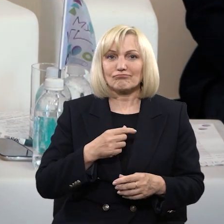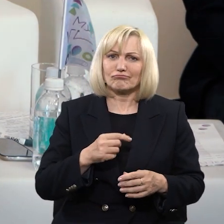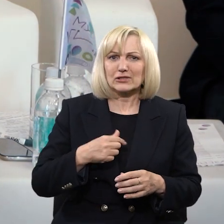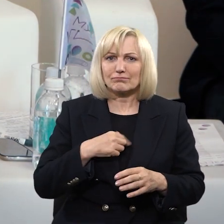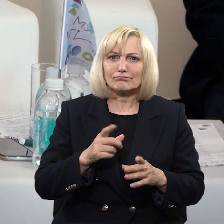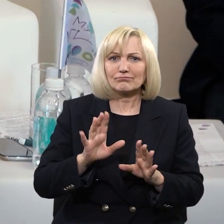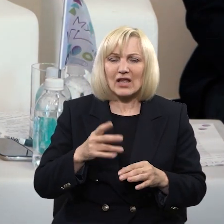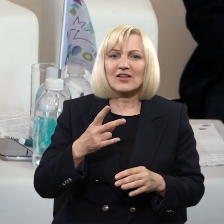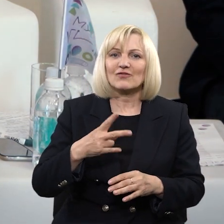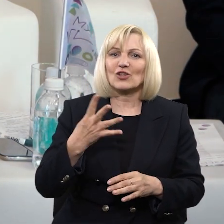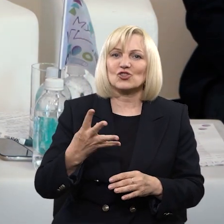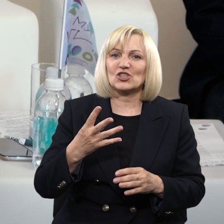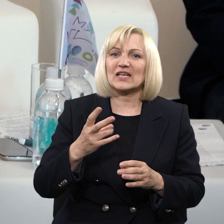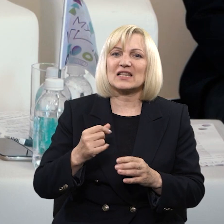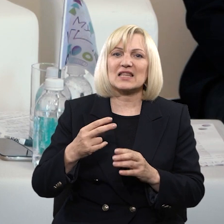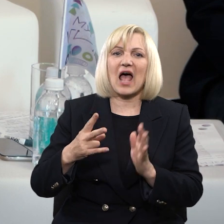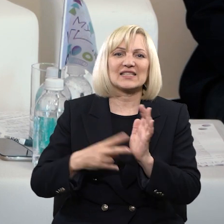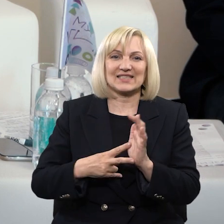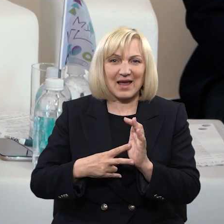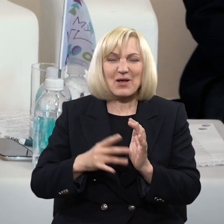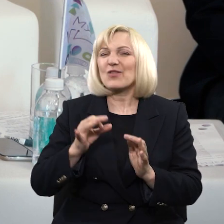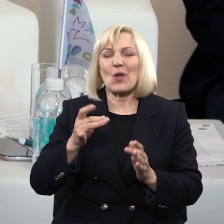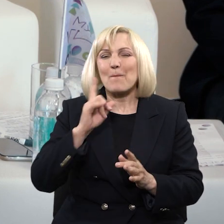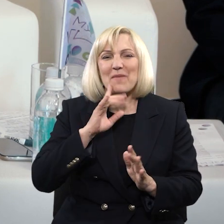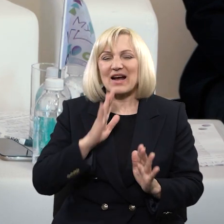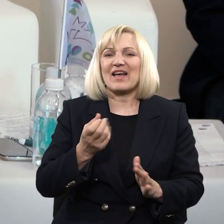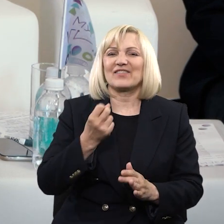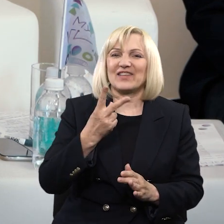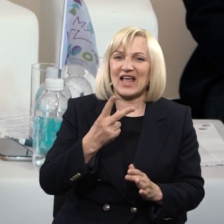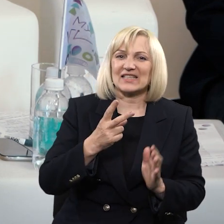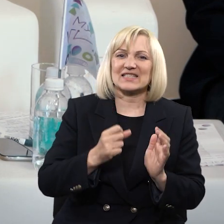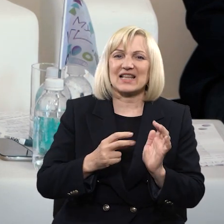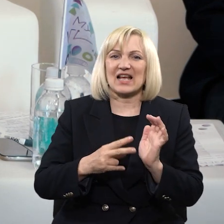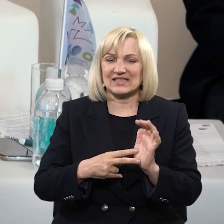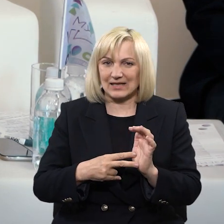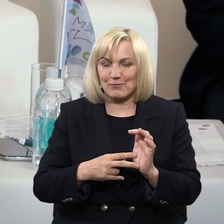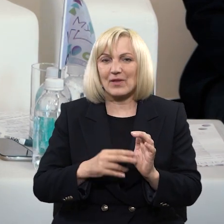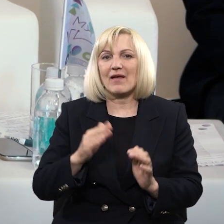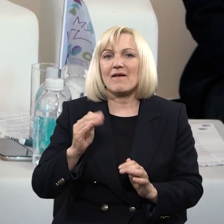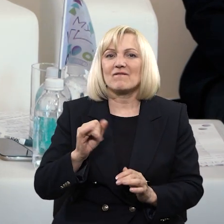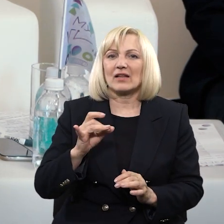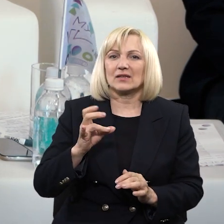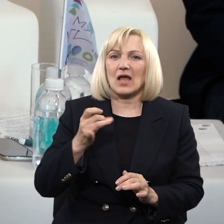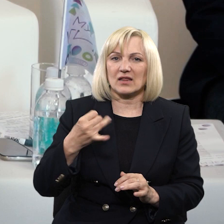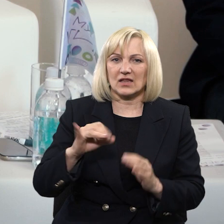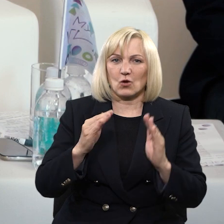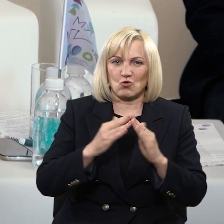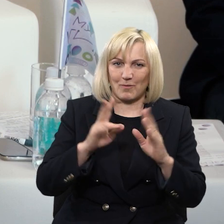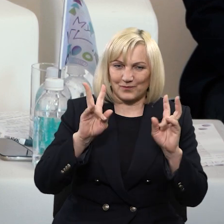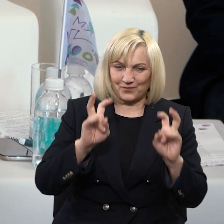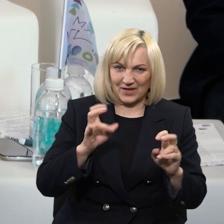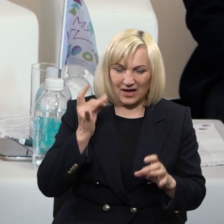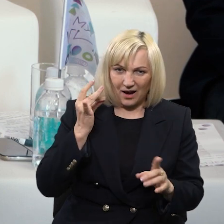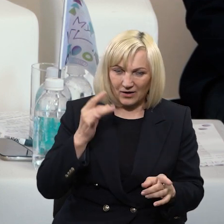24/7 мы к нему движемся пока 12 часов в сутки ежедневно вещает интернет радио фантомный дом есть приложение